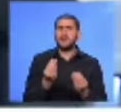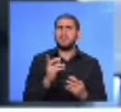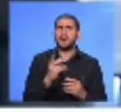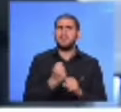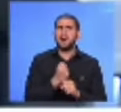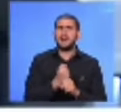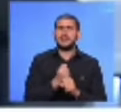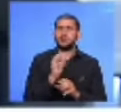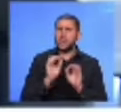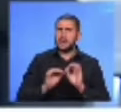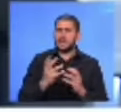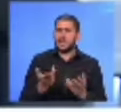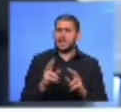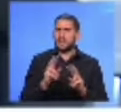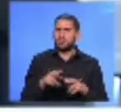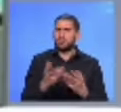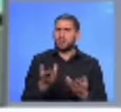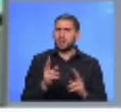הסתה.